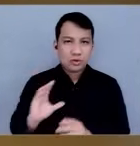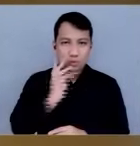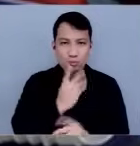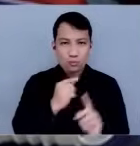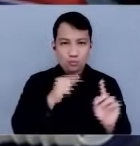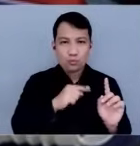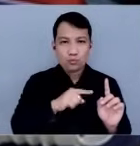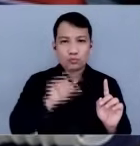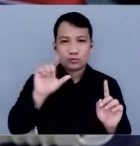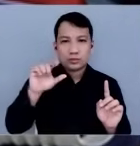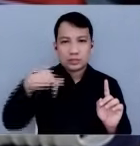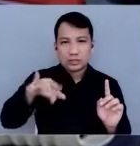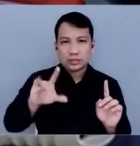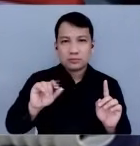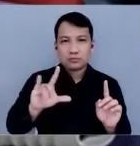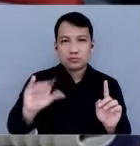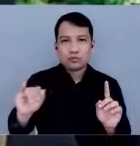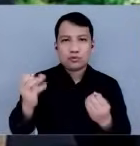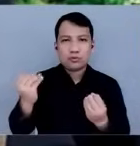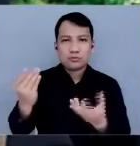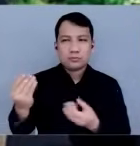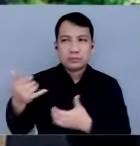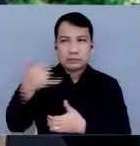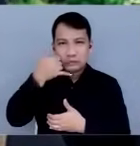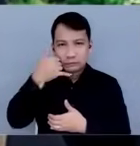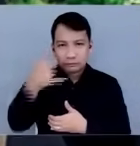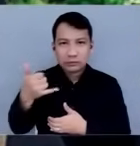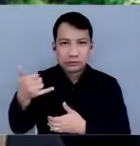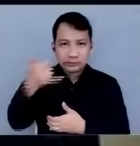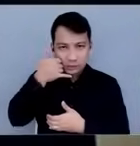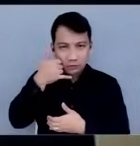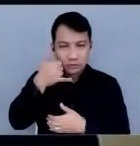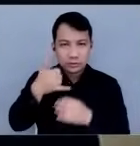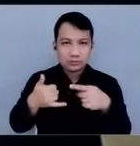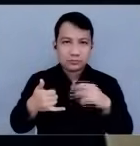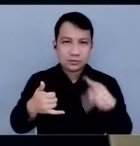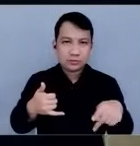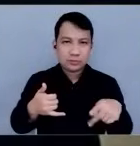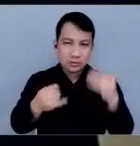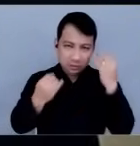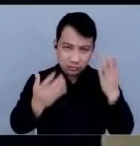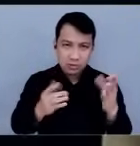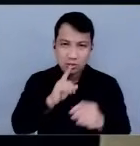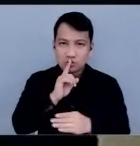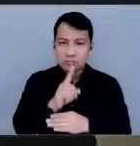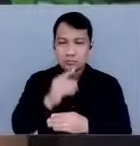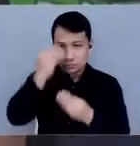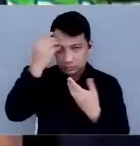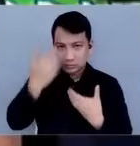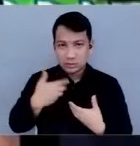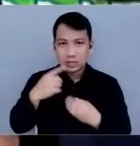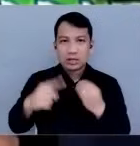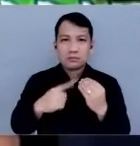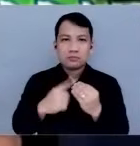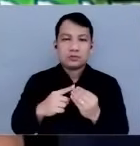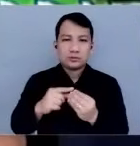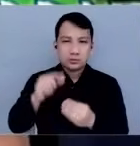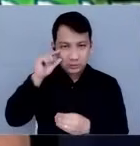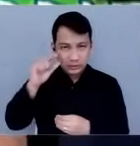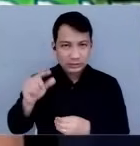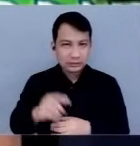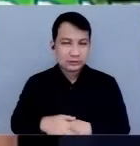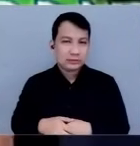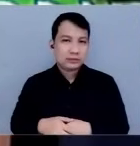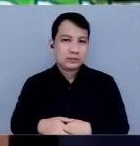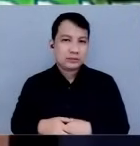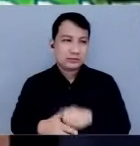Quiboloy, dumarami na raw ang natatanggap na tawag ng Philippine National Police na nagsasabing may impormasyon sila kay Quiboloy. Hindi naman natin tatanggapin